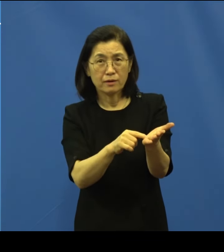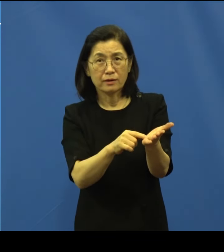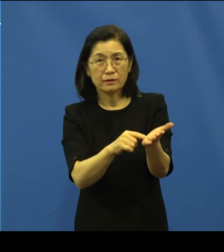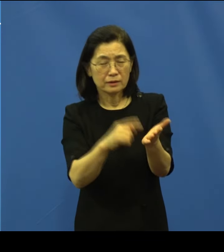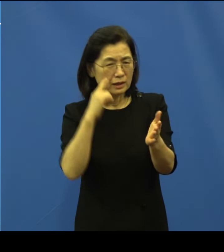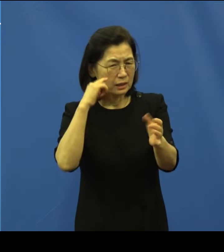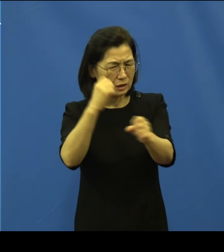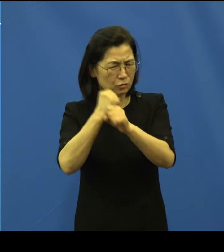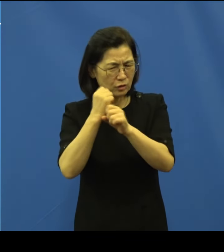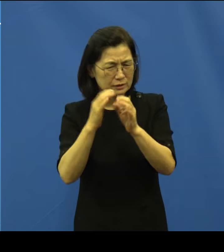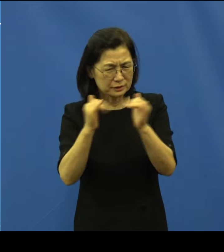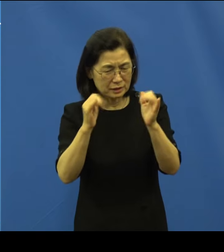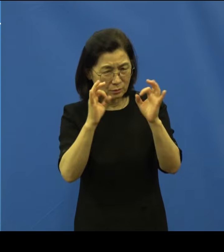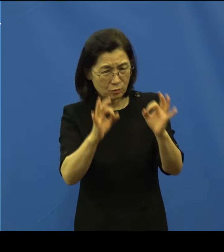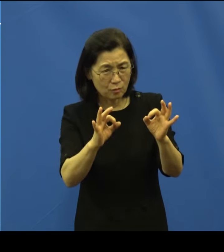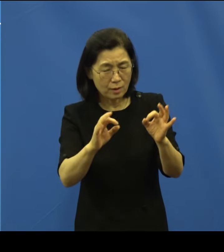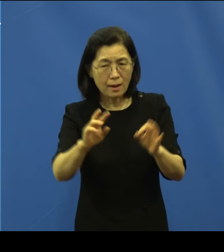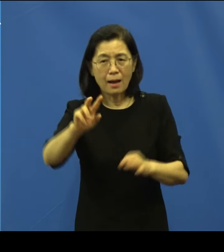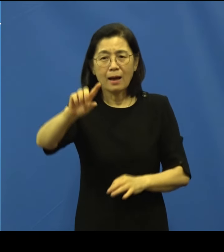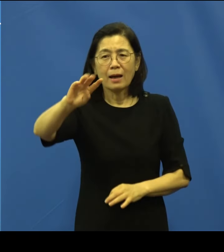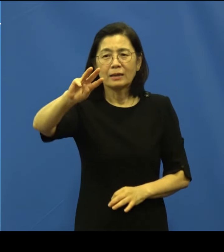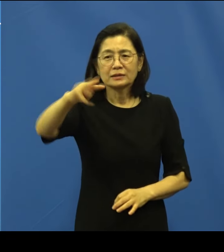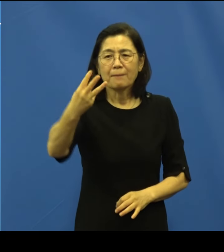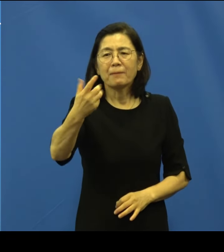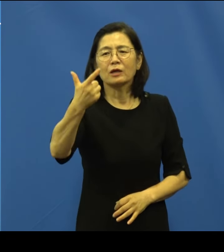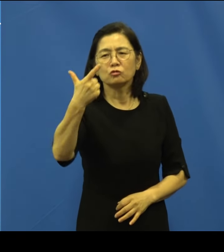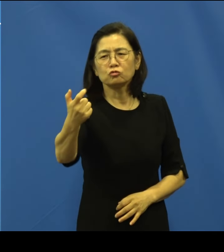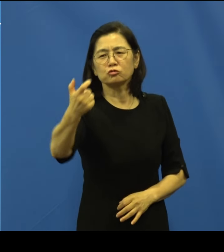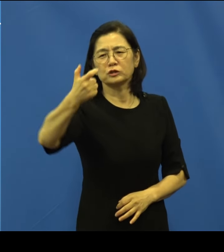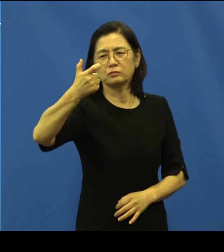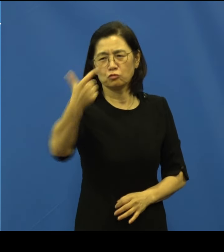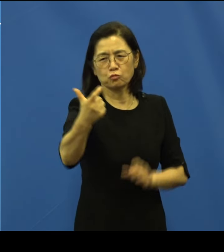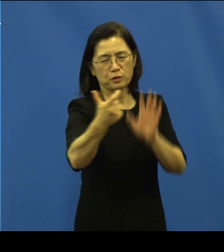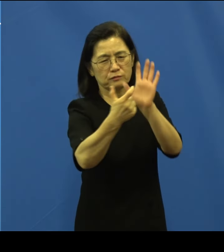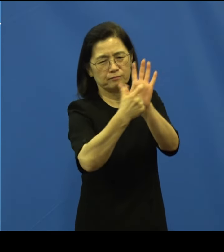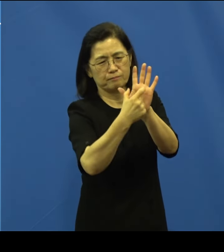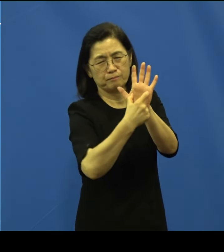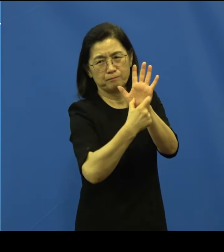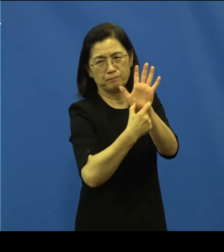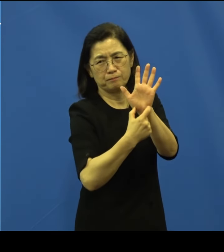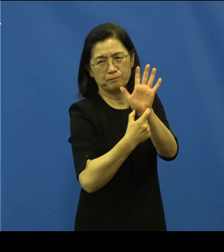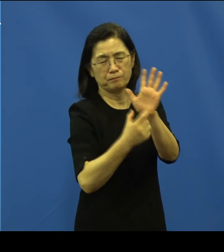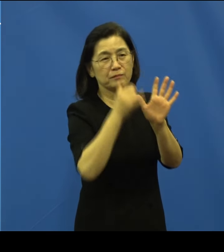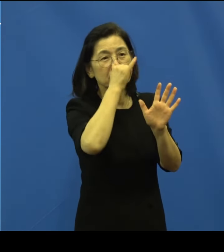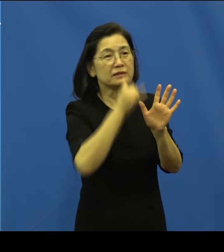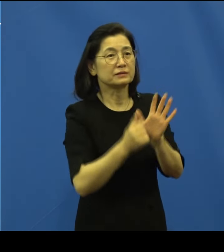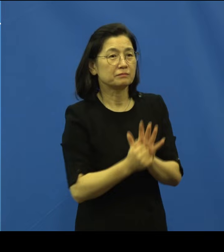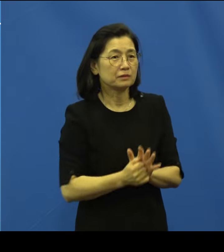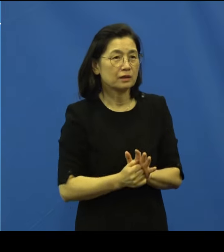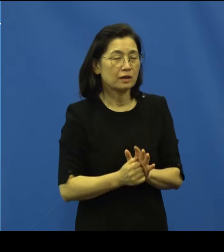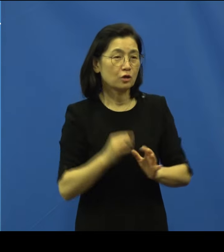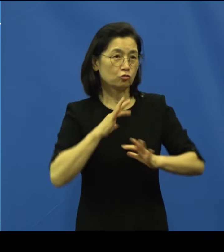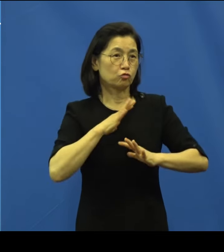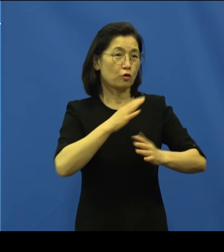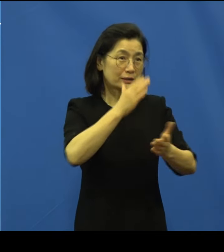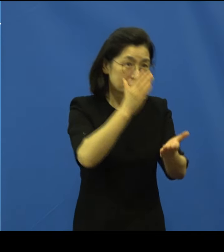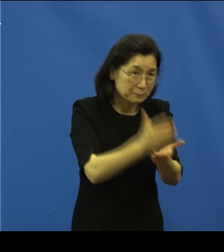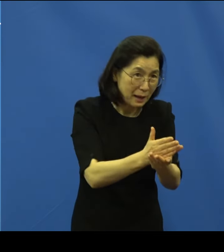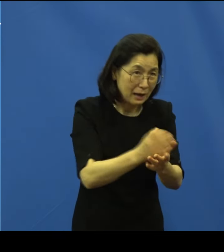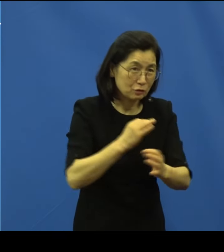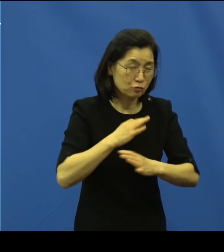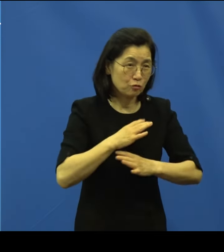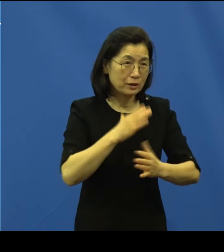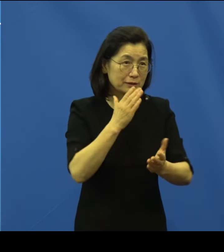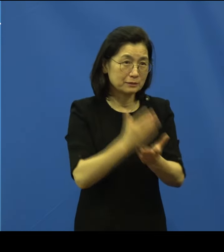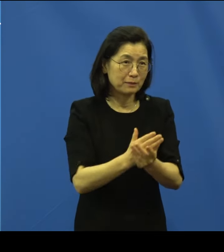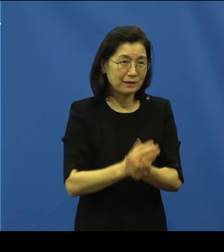연구한 분들에 의하면 366번에 366회가 나온대. 하여튼 집에